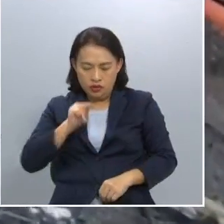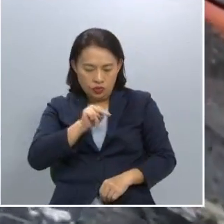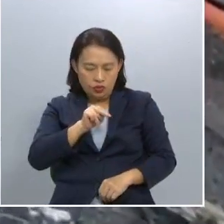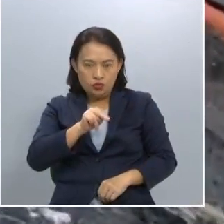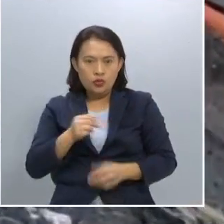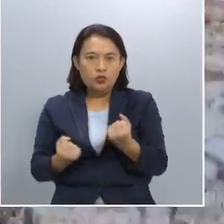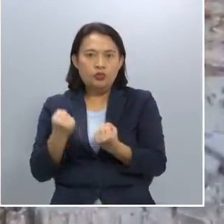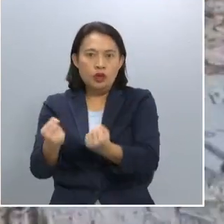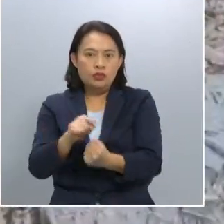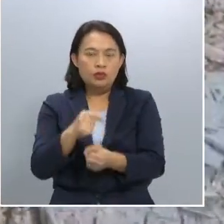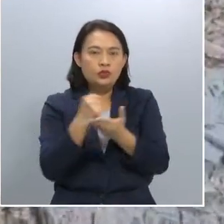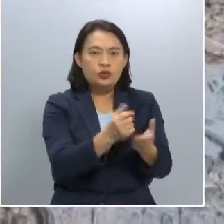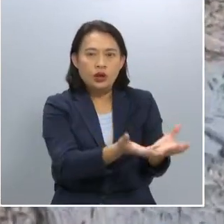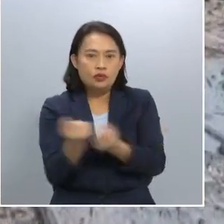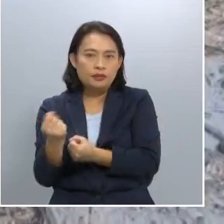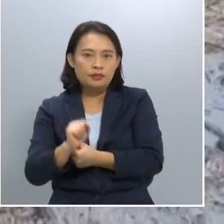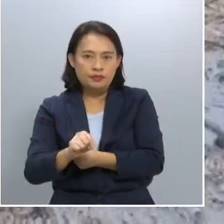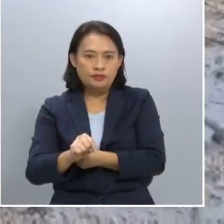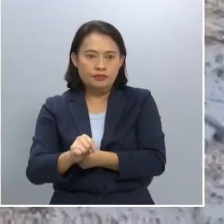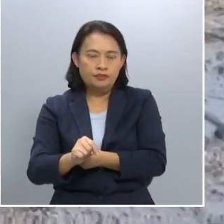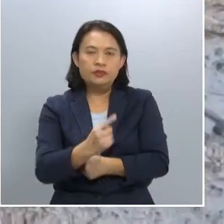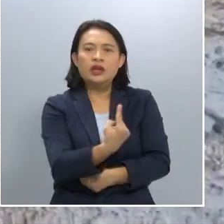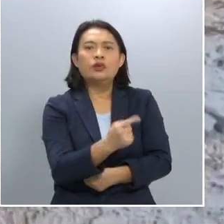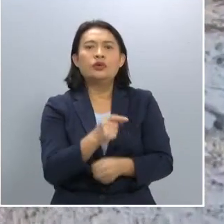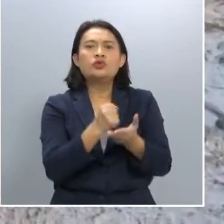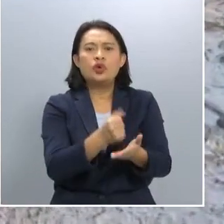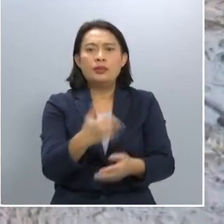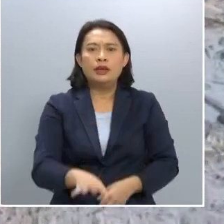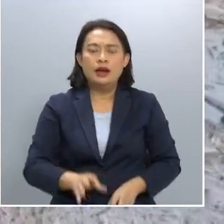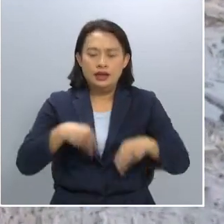2คนแต่อีกคนช่วยไม่ทัน แสดงความเสียใจ แต่ทั้งหมดนี้เป็นชาว